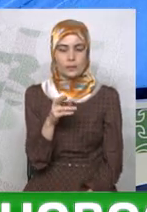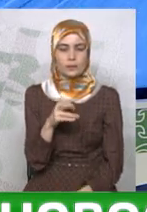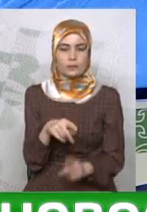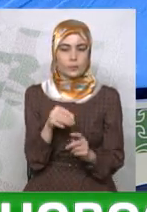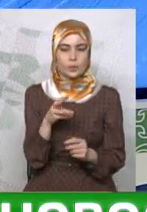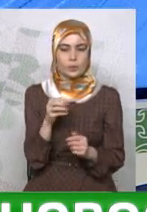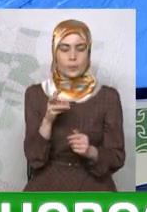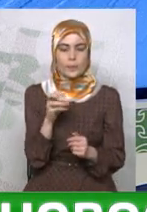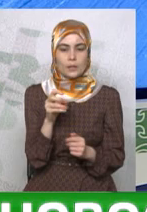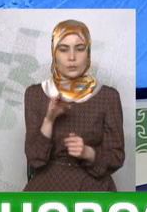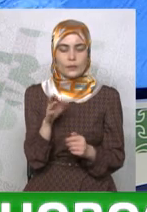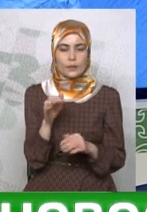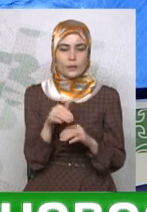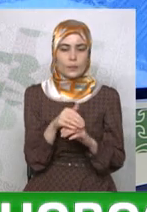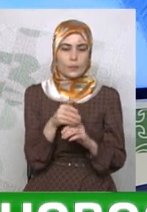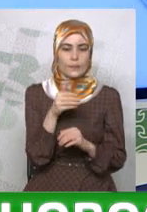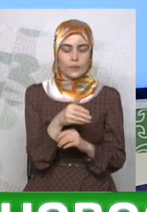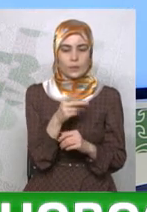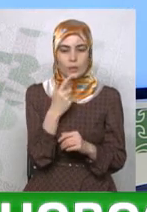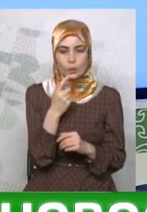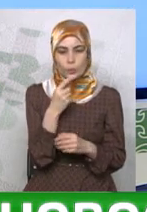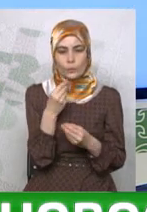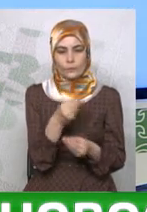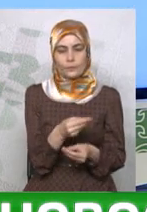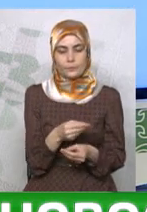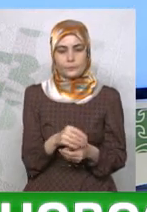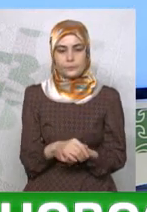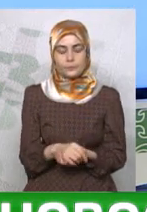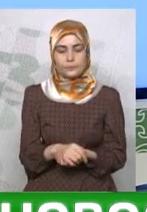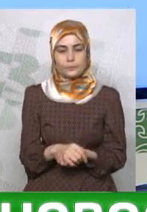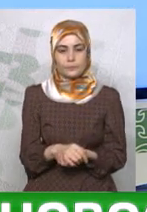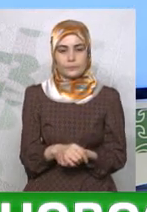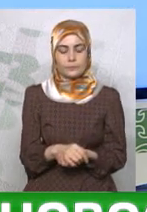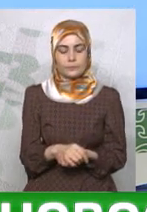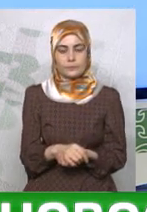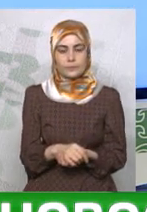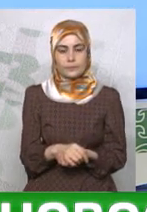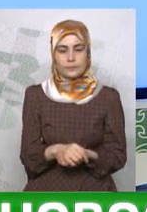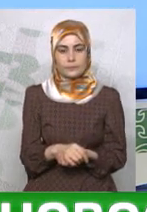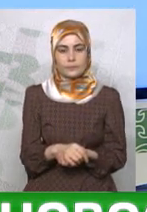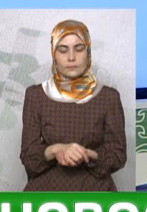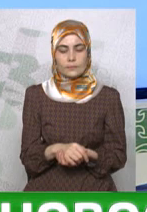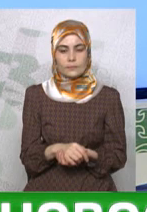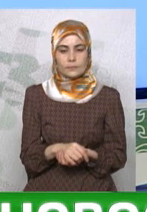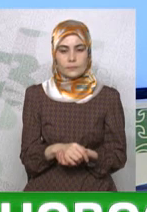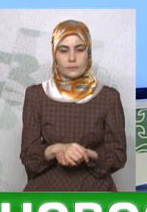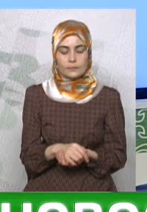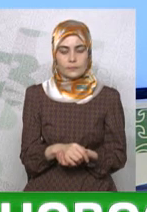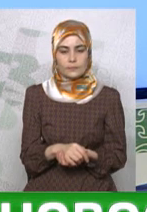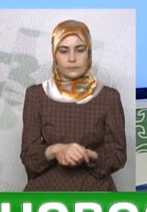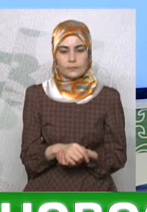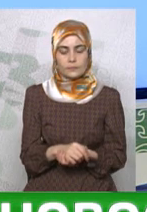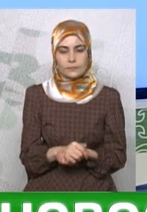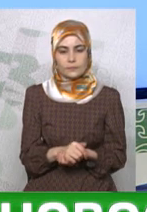добровольного донорства крови и ее компонентов в рамках соглашения с Федеральным медико-биологическим агентством России. Репортаж